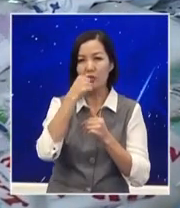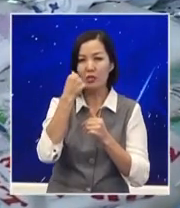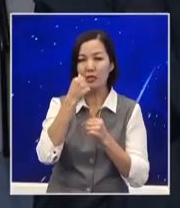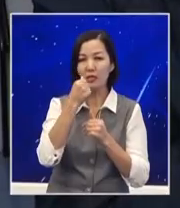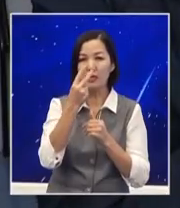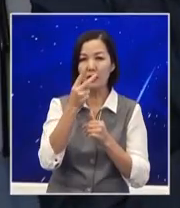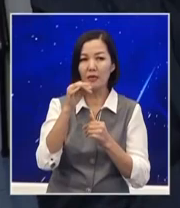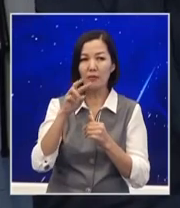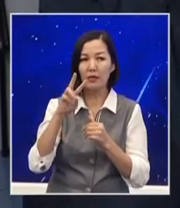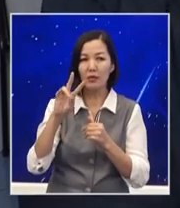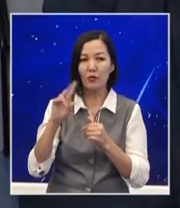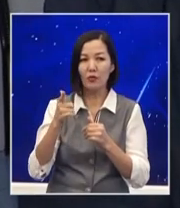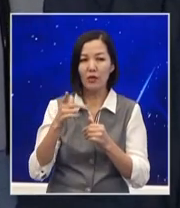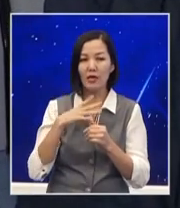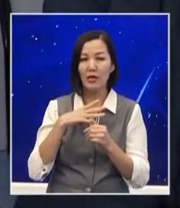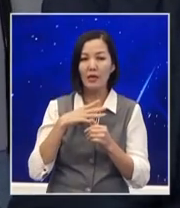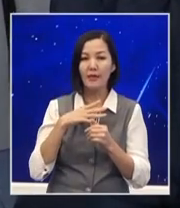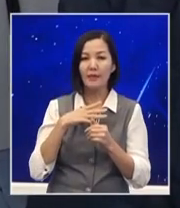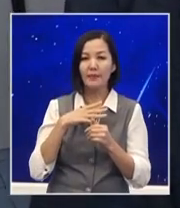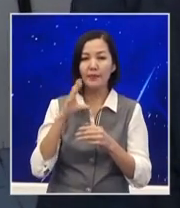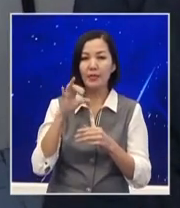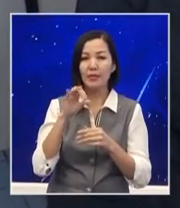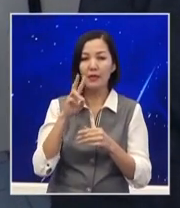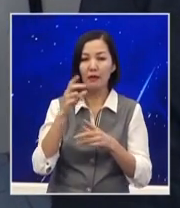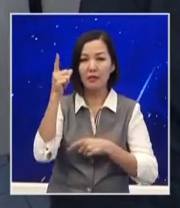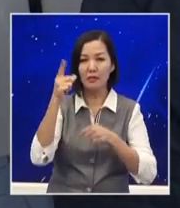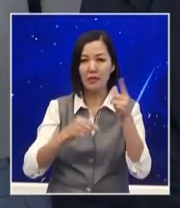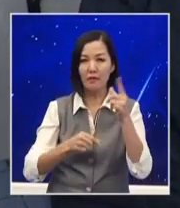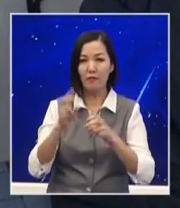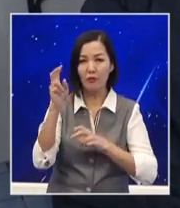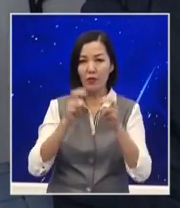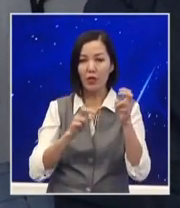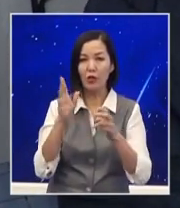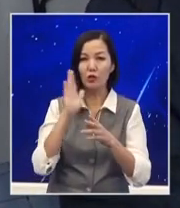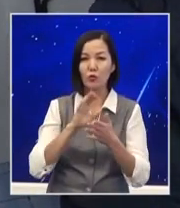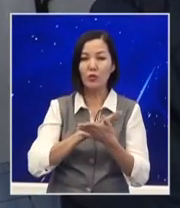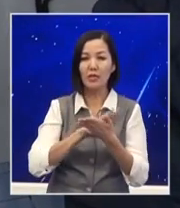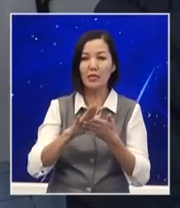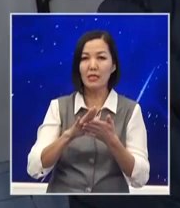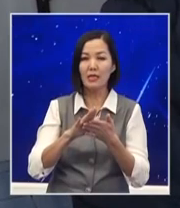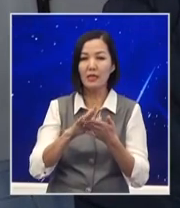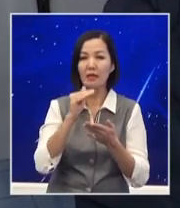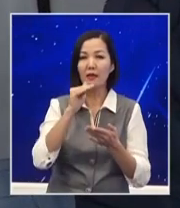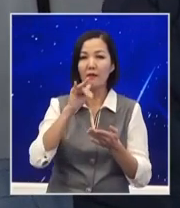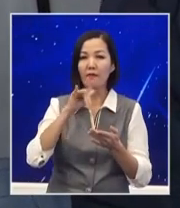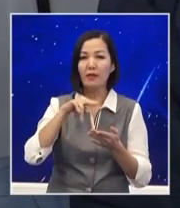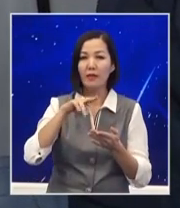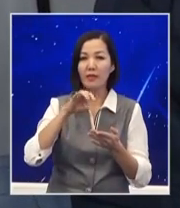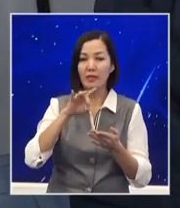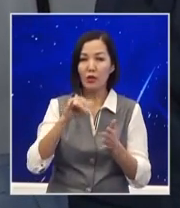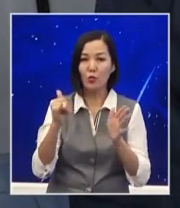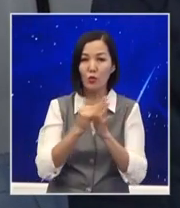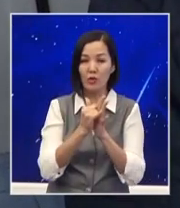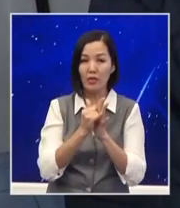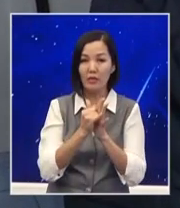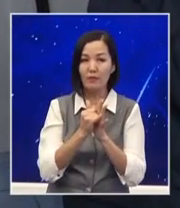2 миллионға осы Сарқан осы зауытқа суды тазалайтын фильтр қойдырдым. Фильтр